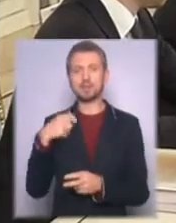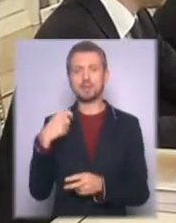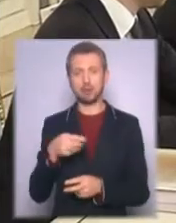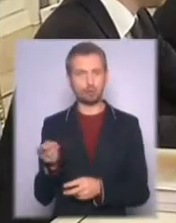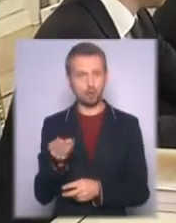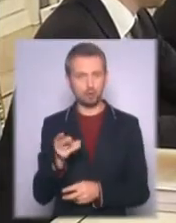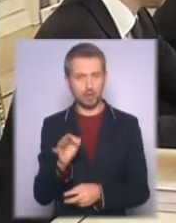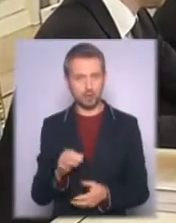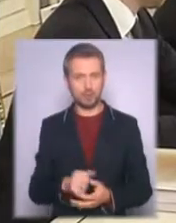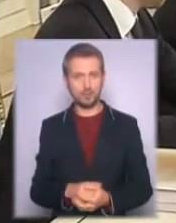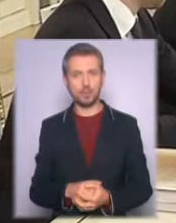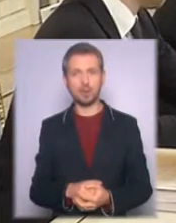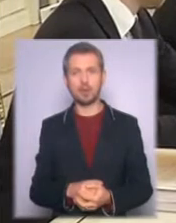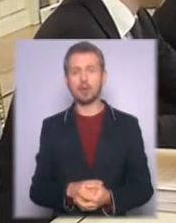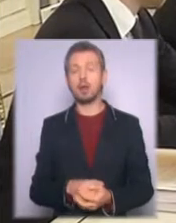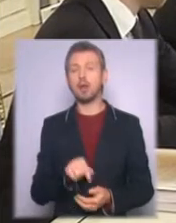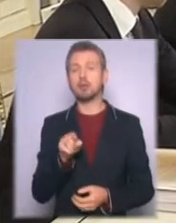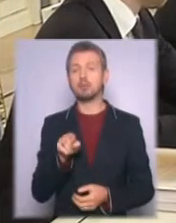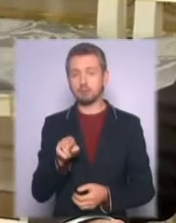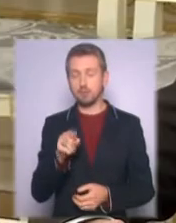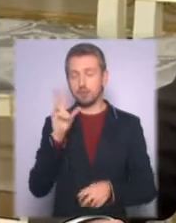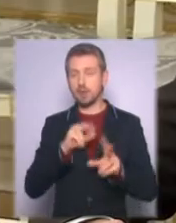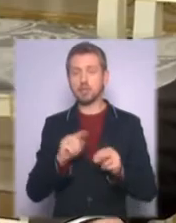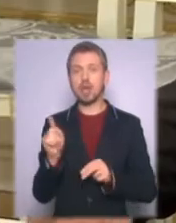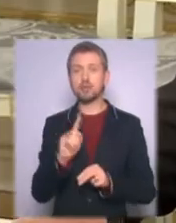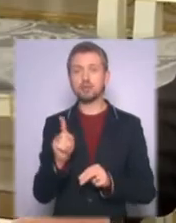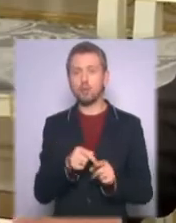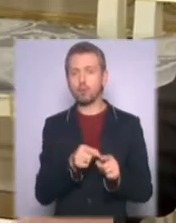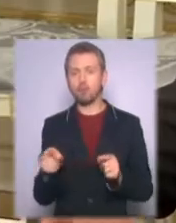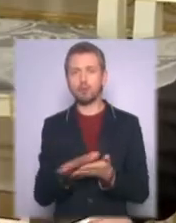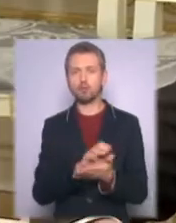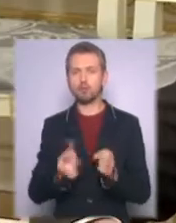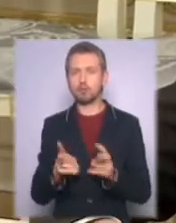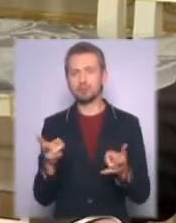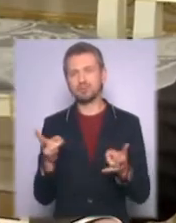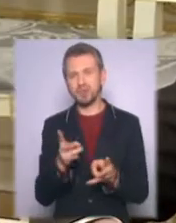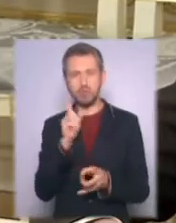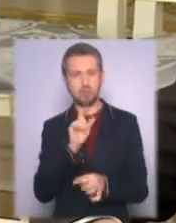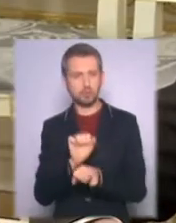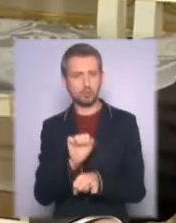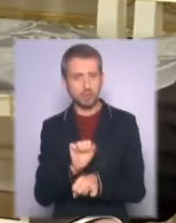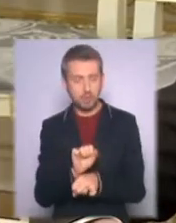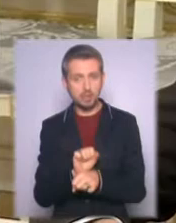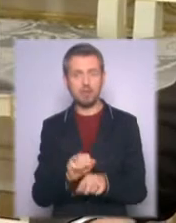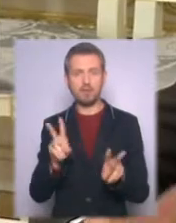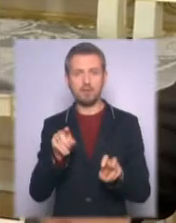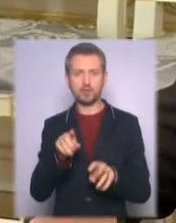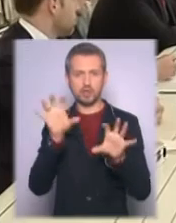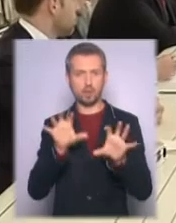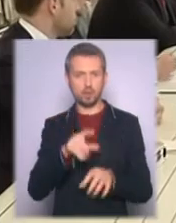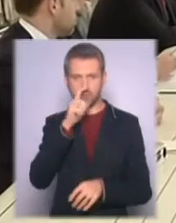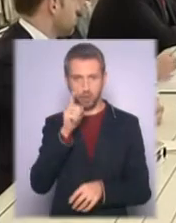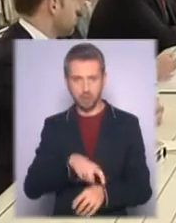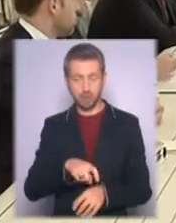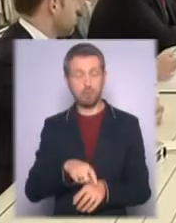Порошенко. Джані Букіккіо вважає, що процес люстрації варто було призупинити, назвавши цей закон поганим. В свою чергу